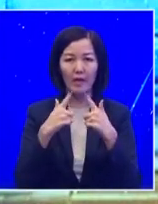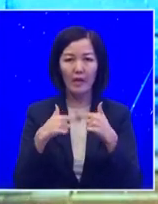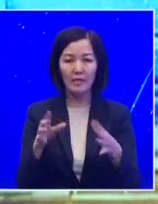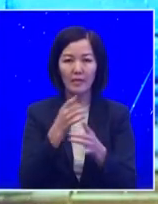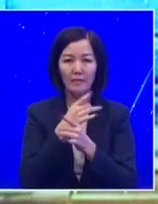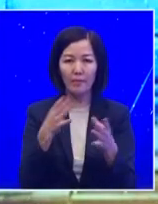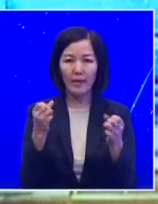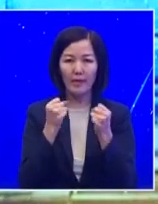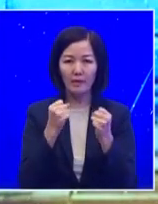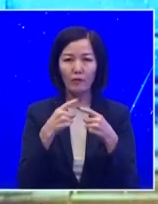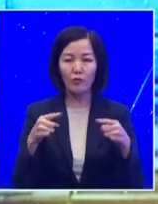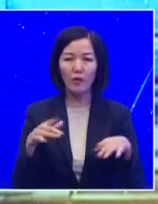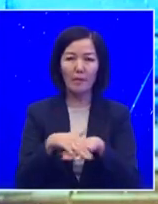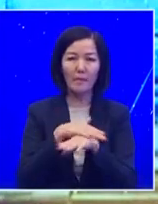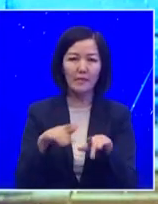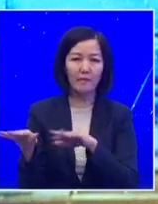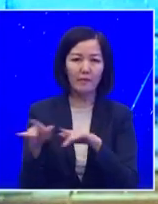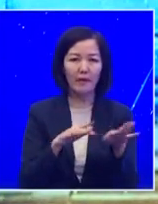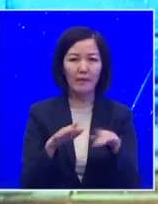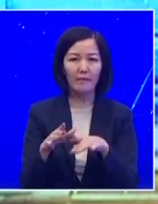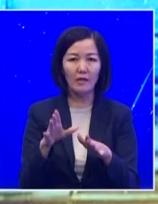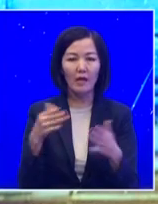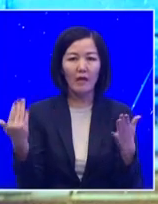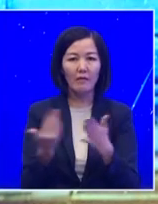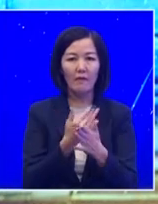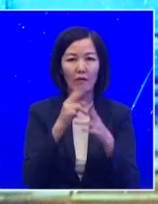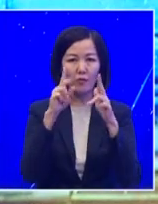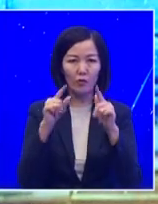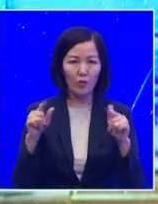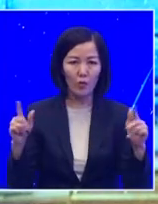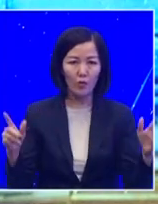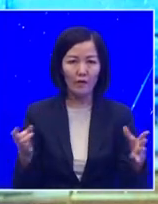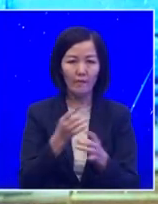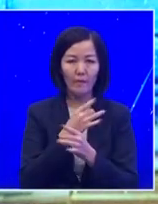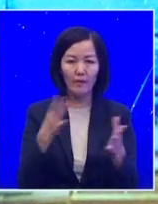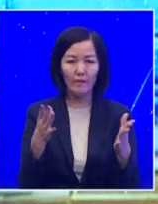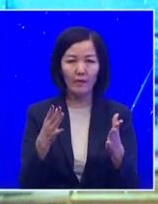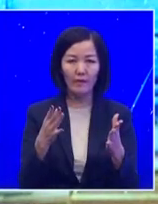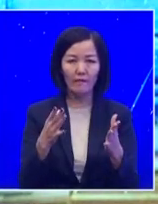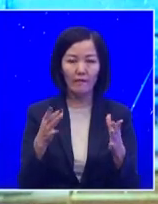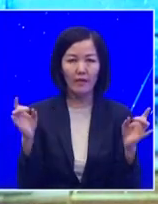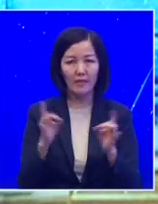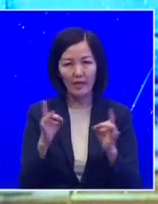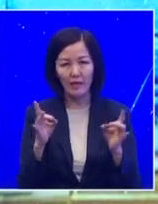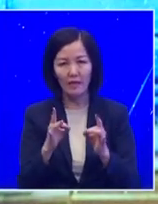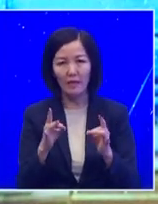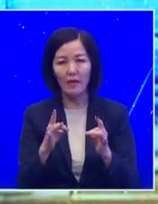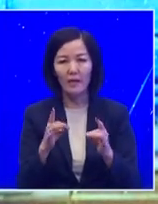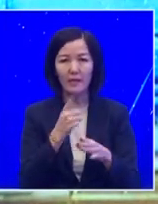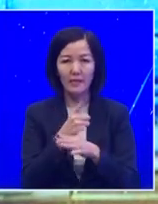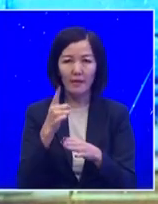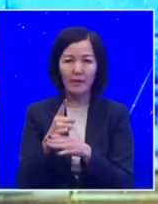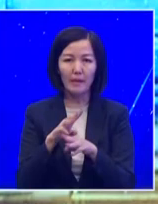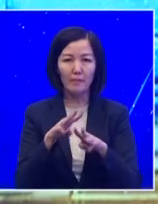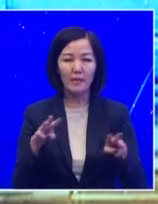зрелищных, спортивных и других массовых мероприятий, в том числе новогодних утренников и праздничных корпоративов. Об этом заявил